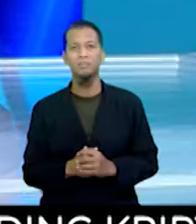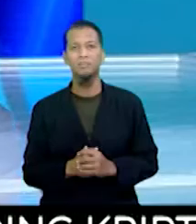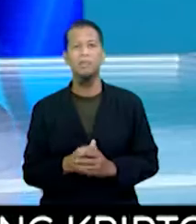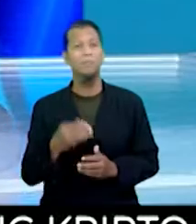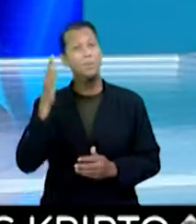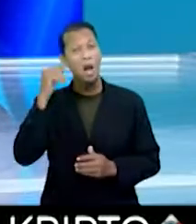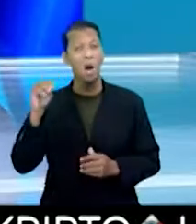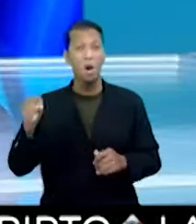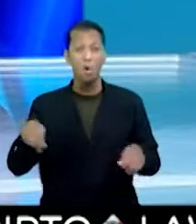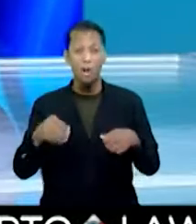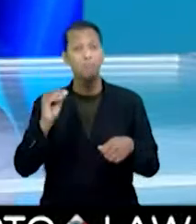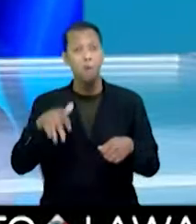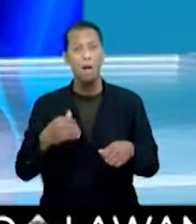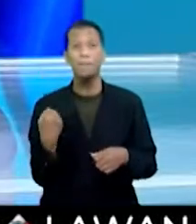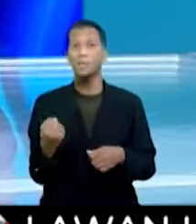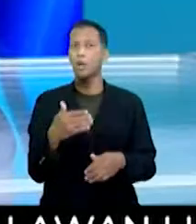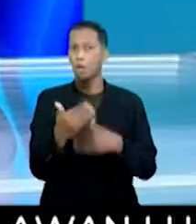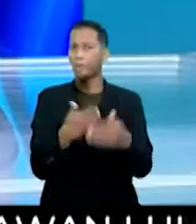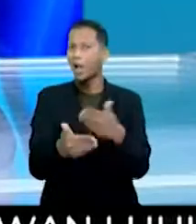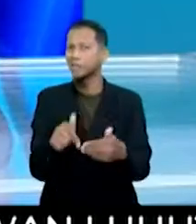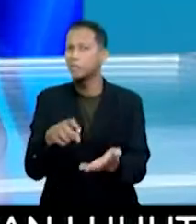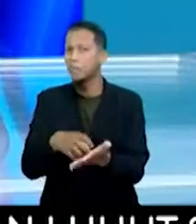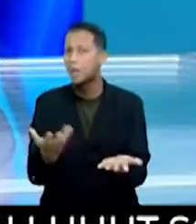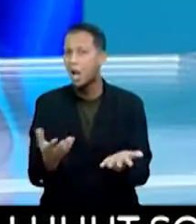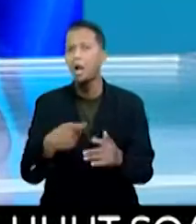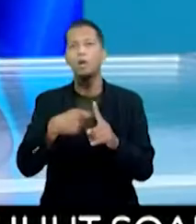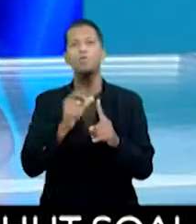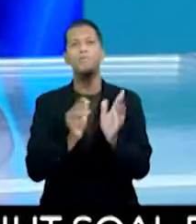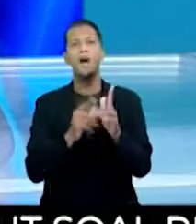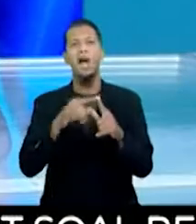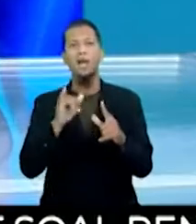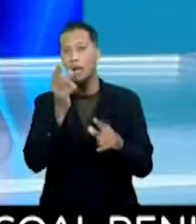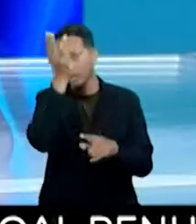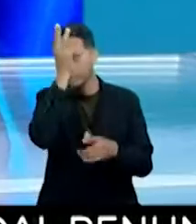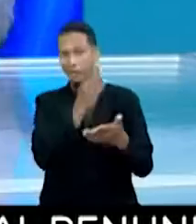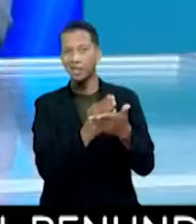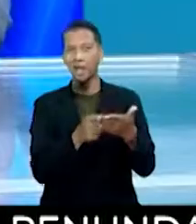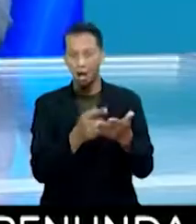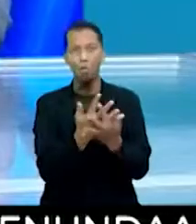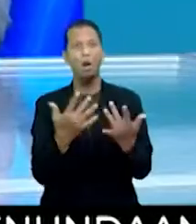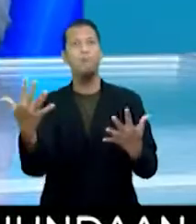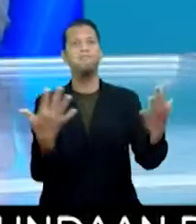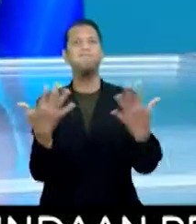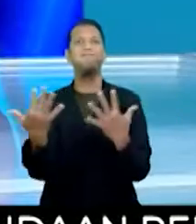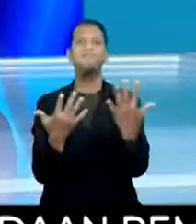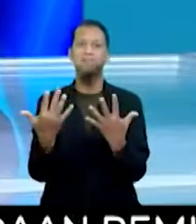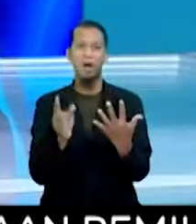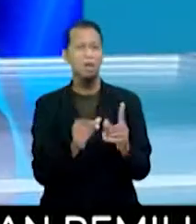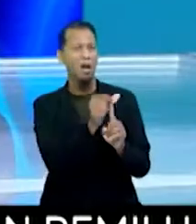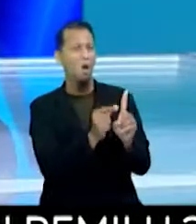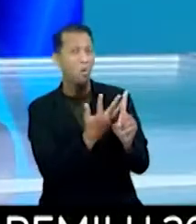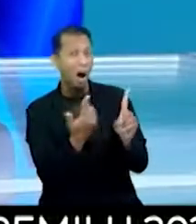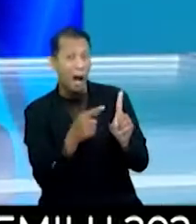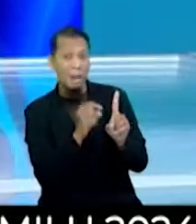Operasi pasar murah minyak goreng di pesisir Kecamatan Kumai, Kalimantan Tengah disambut antusias warga. Salah seorang warga rela